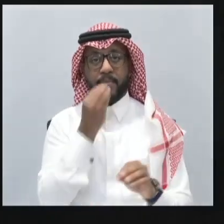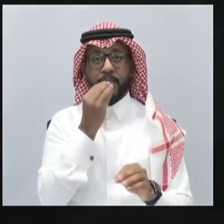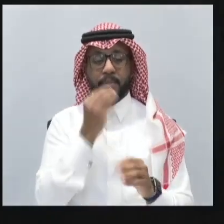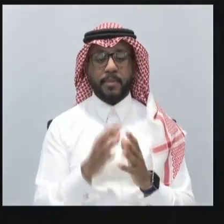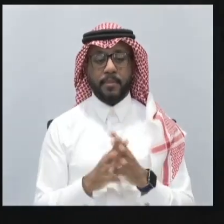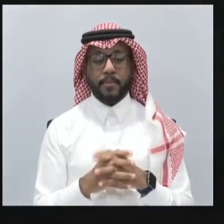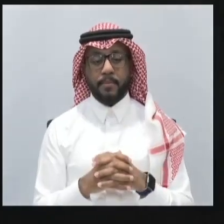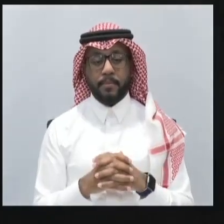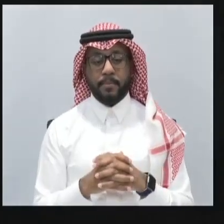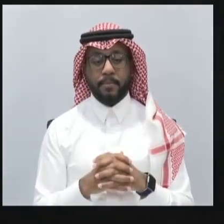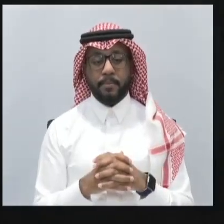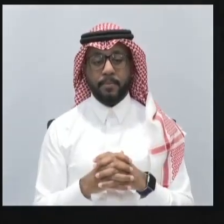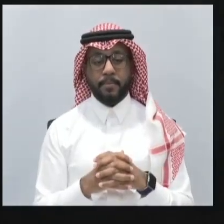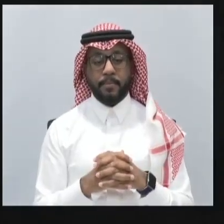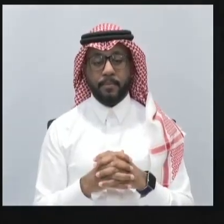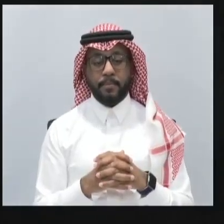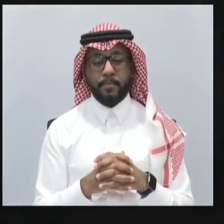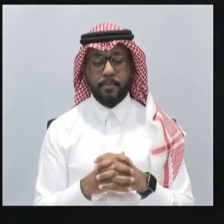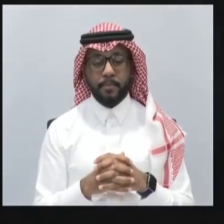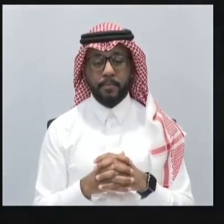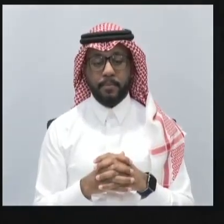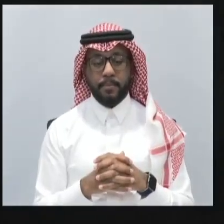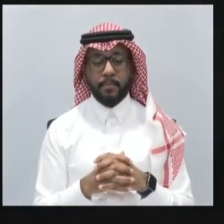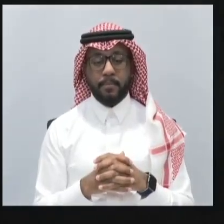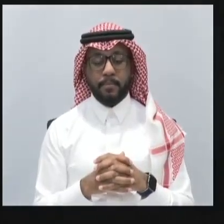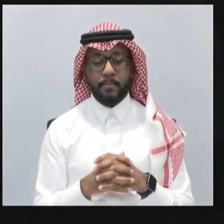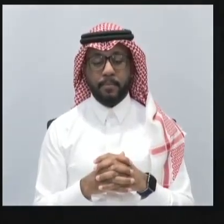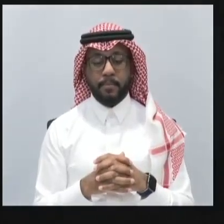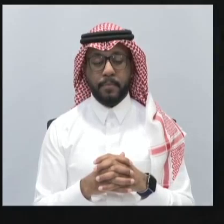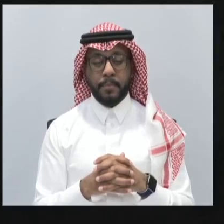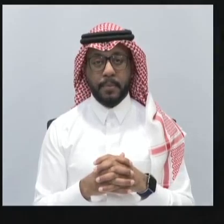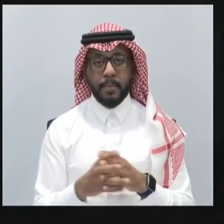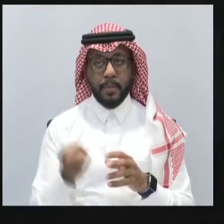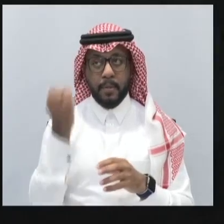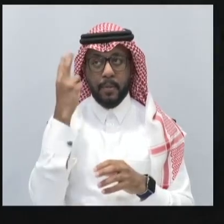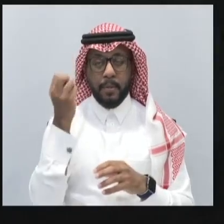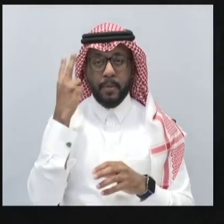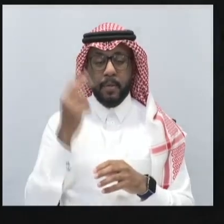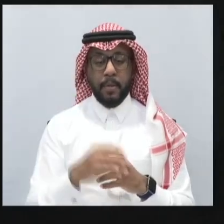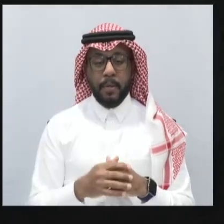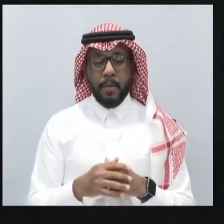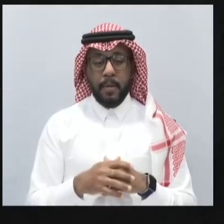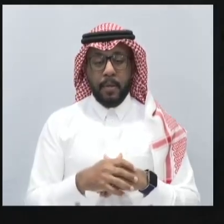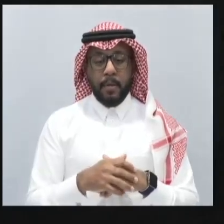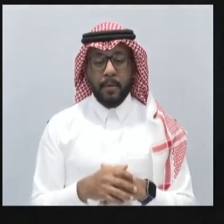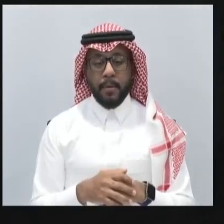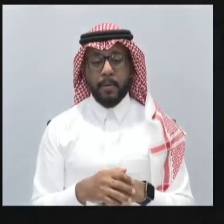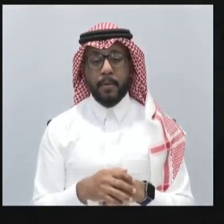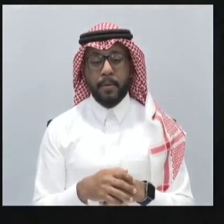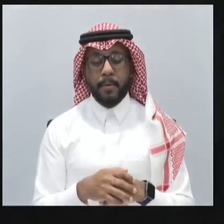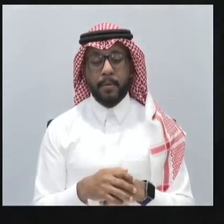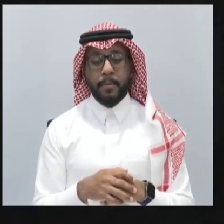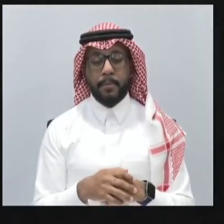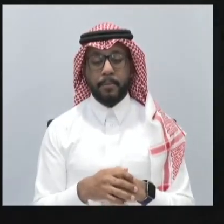غذائيه طيب نشوف مع بعض استكشف اكثر شو يقول في استكشف